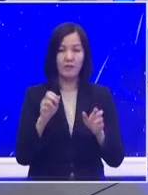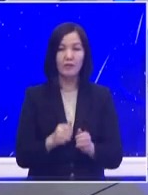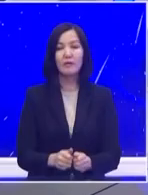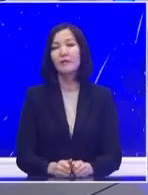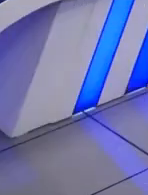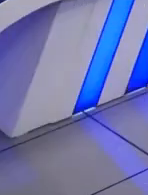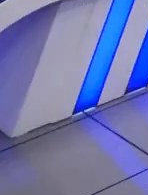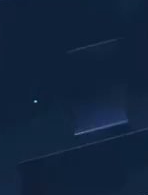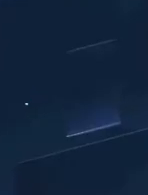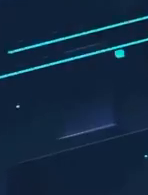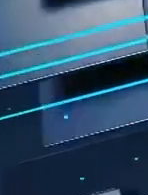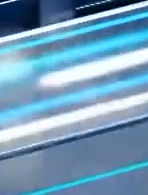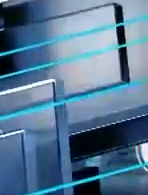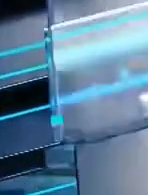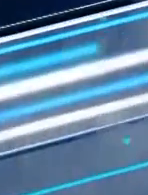сегодня.